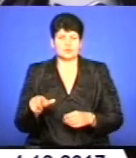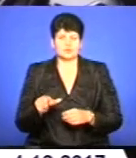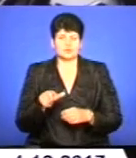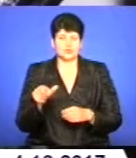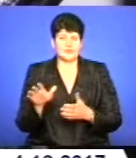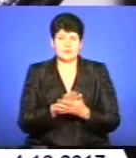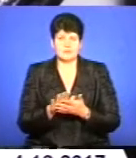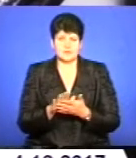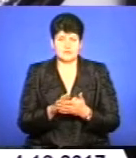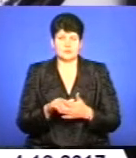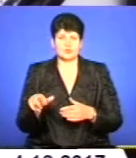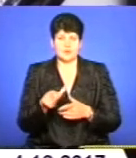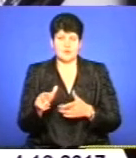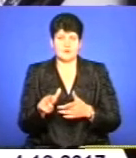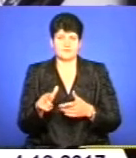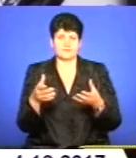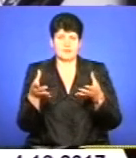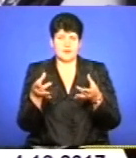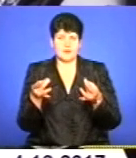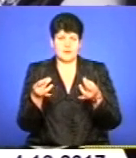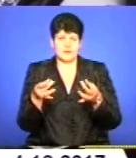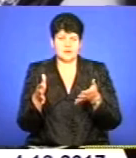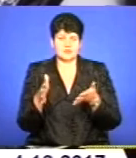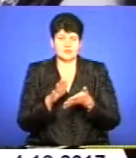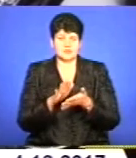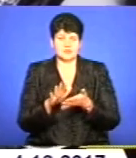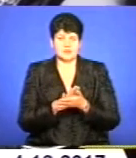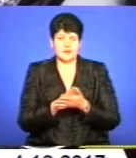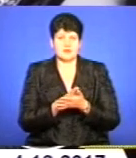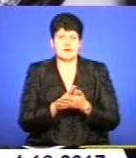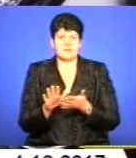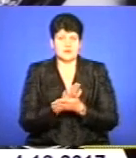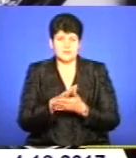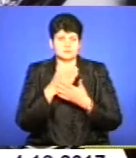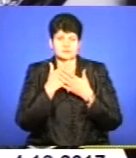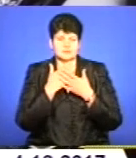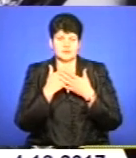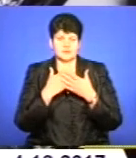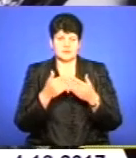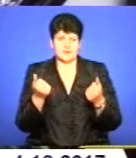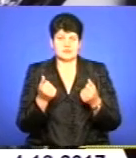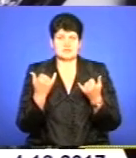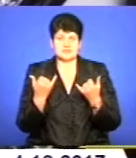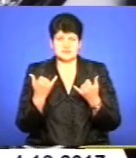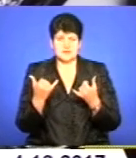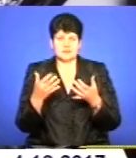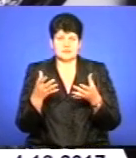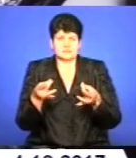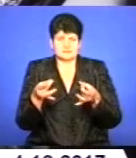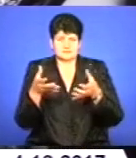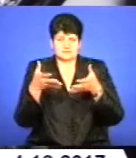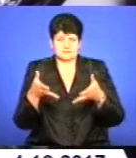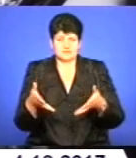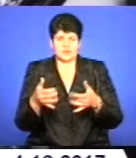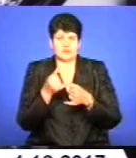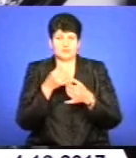зовсім. Дорога розбита, ну, як би сказати, чиста, але так, щоб, наприклад, як прибрана, то, ну, тим більше, що вона зараз розквашена вся.